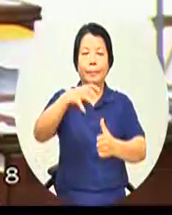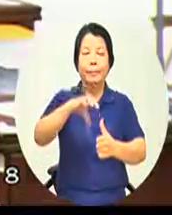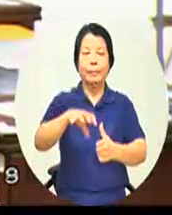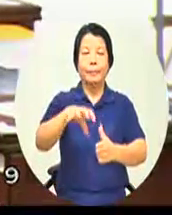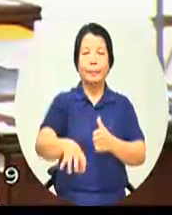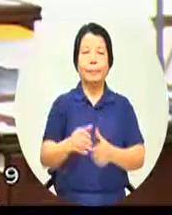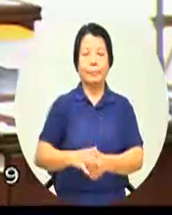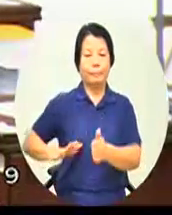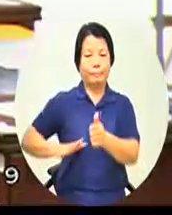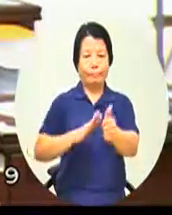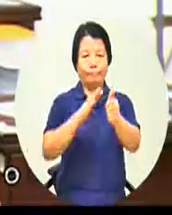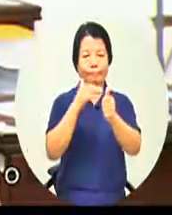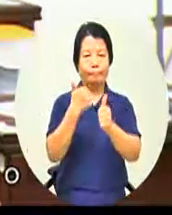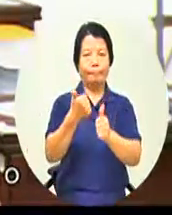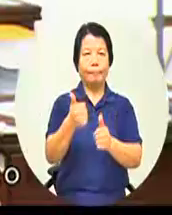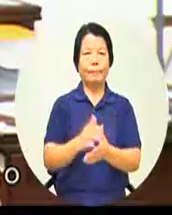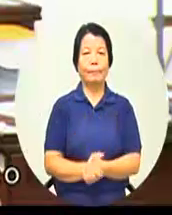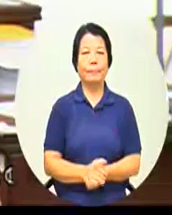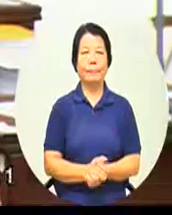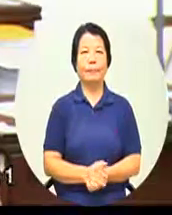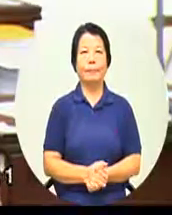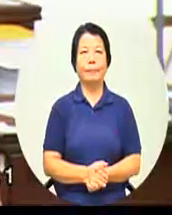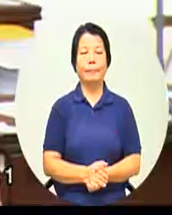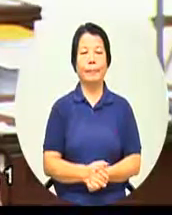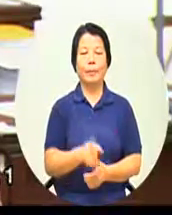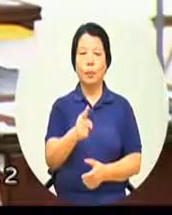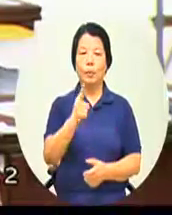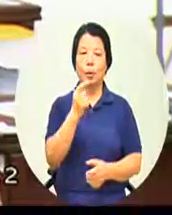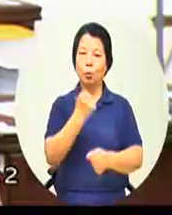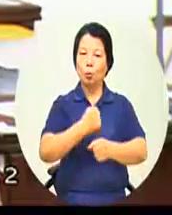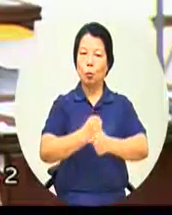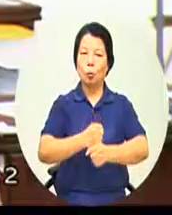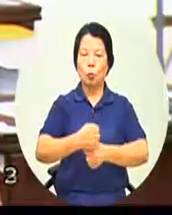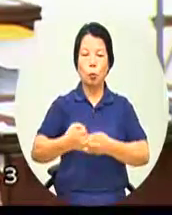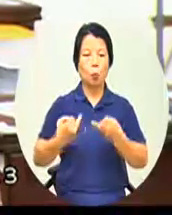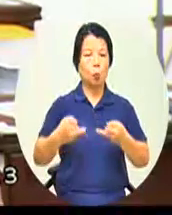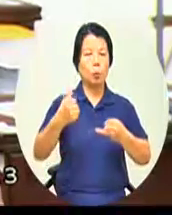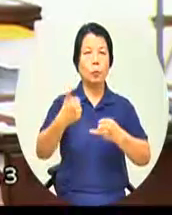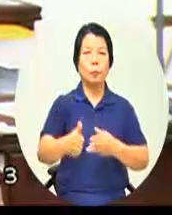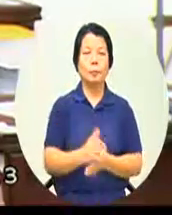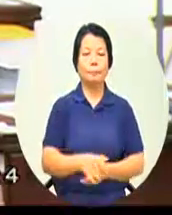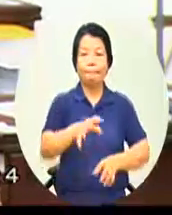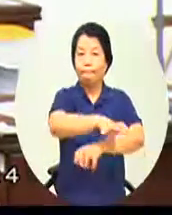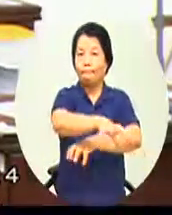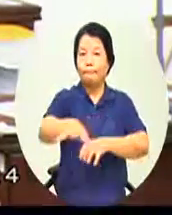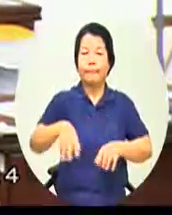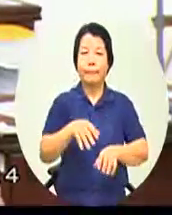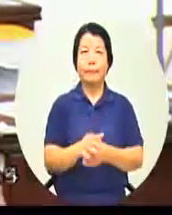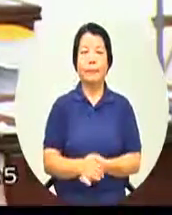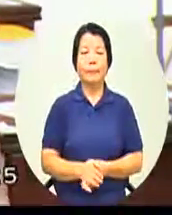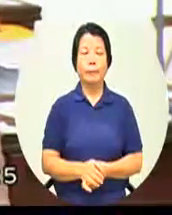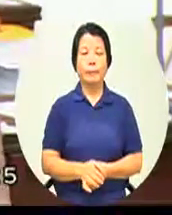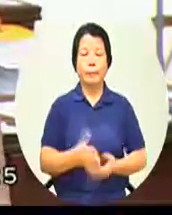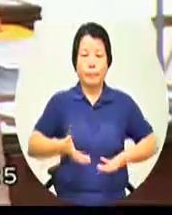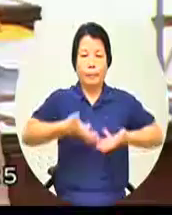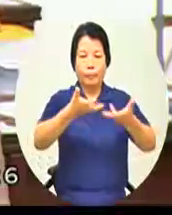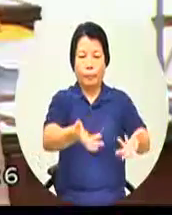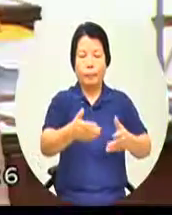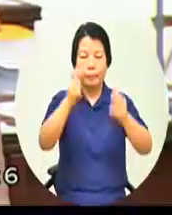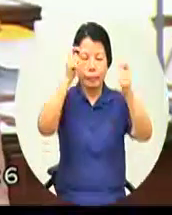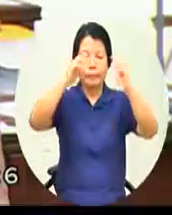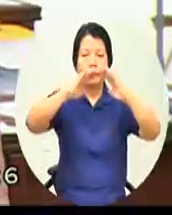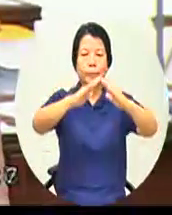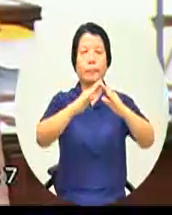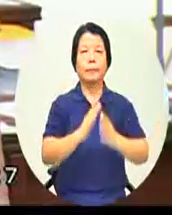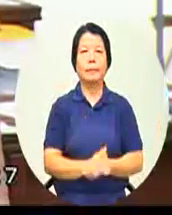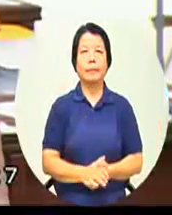不对？这是办了是真正有心有色啦。咱公司咧各节足侪场所咧吼，伊来提供着咱高雄市对不对？即